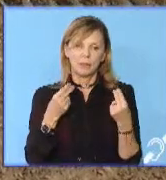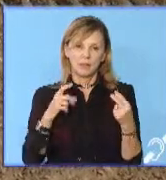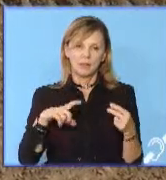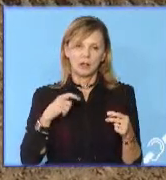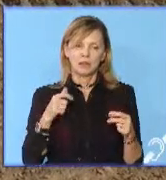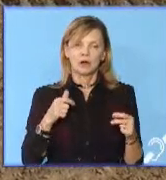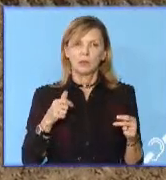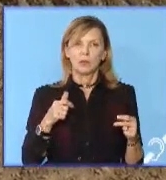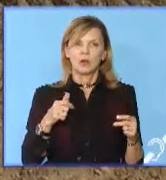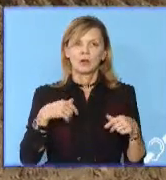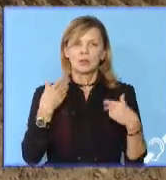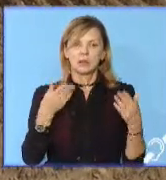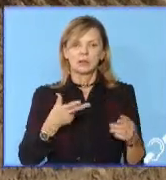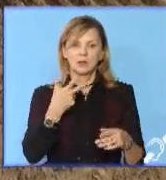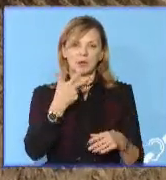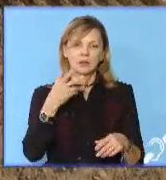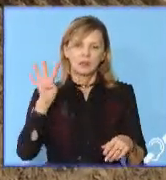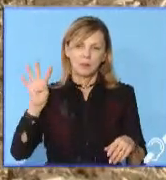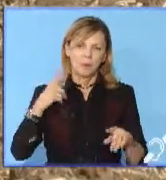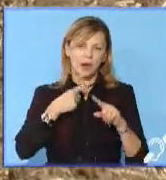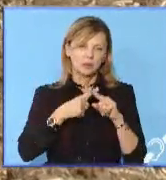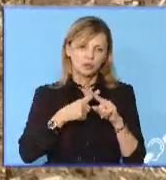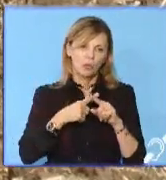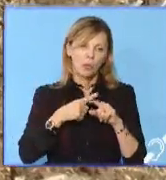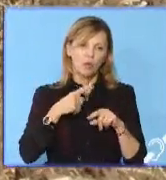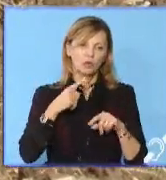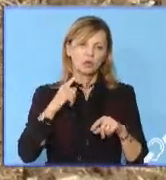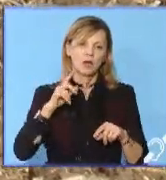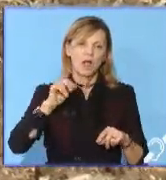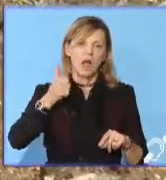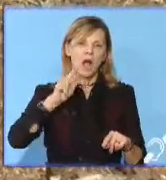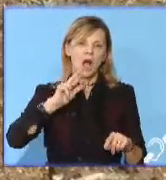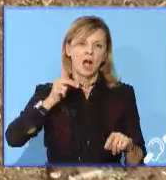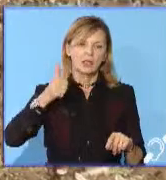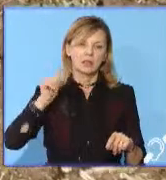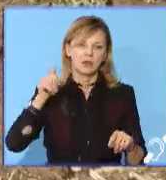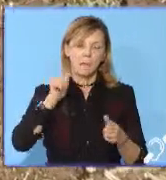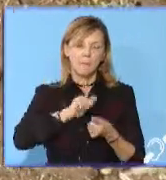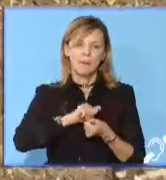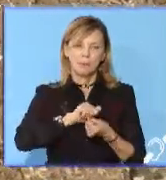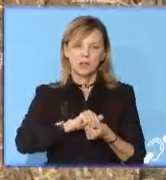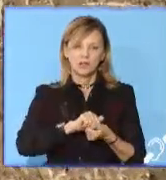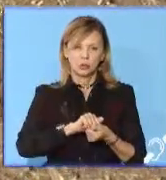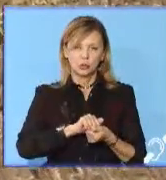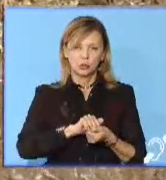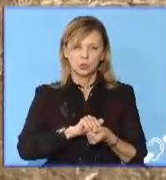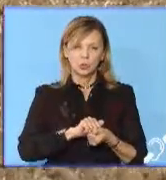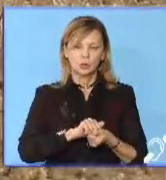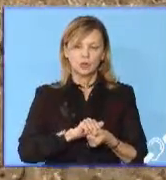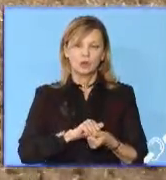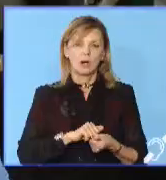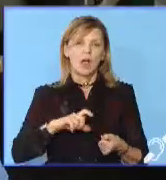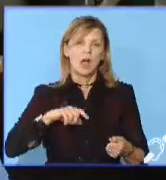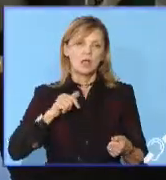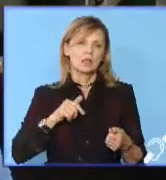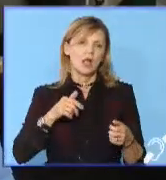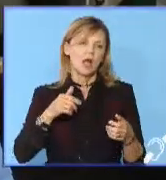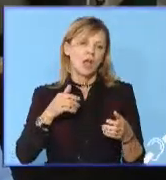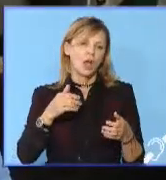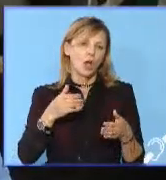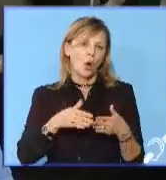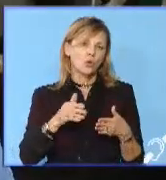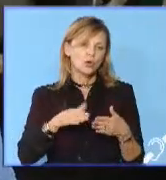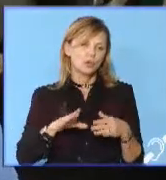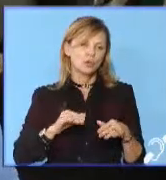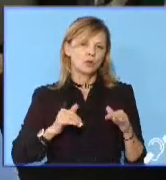nevoie să dăm de 3-4 ori, de cât este nevoie să-l facem la normal, că trebuie să mănăm. Sunt consumuri extraordinar de mari.